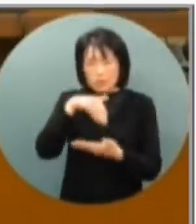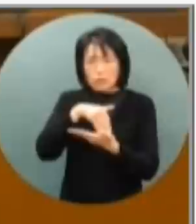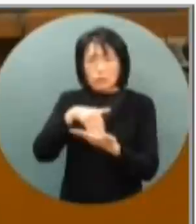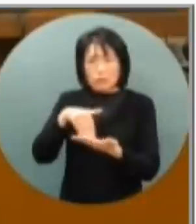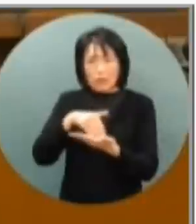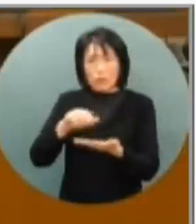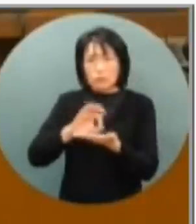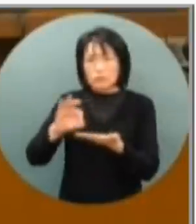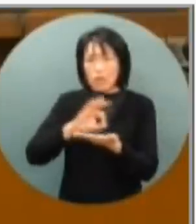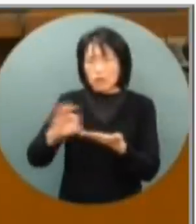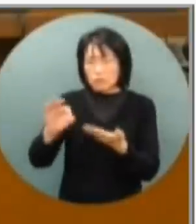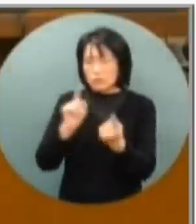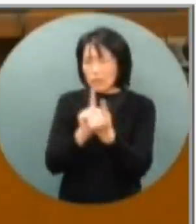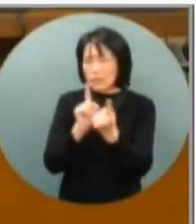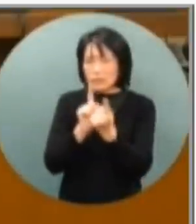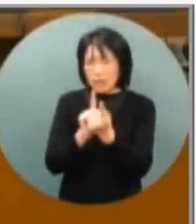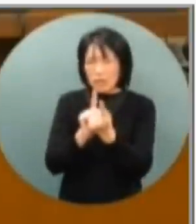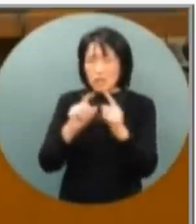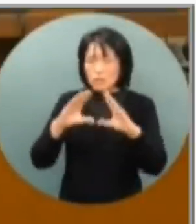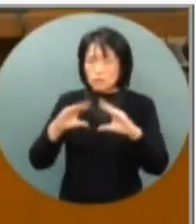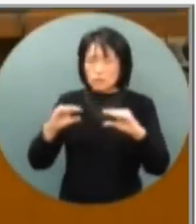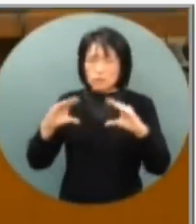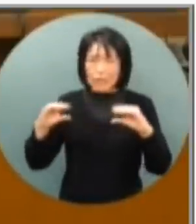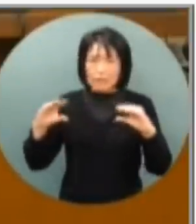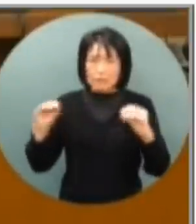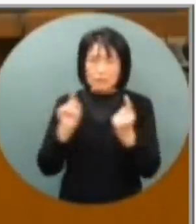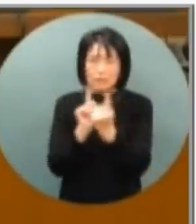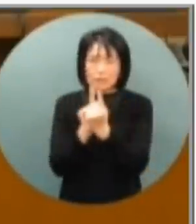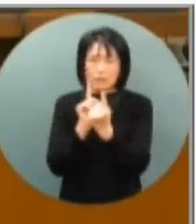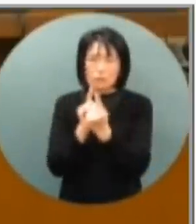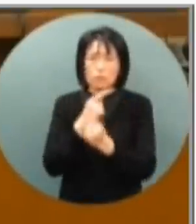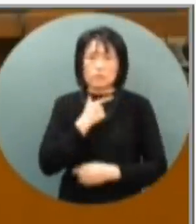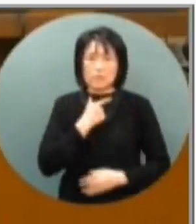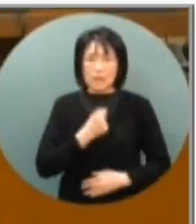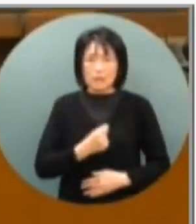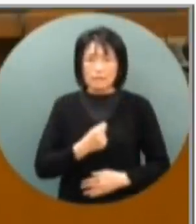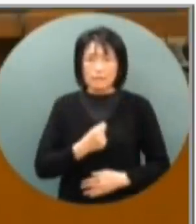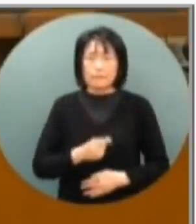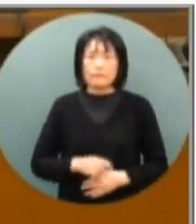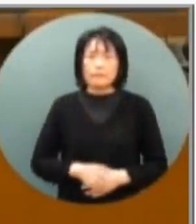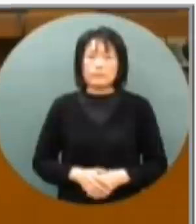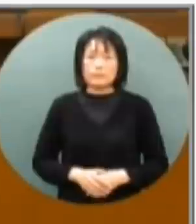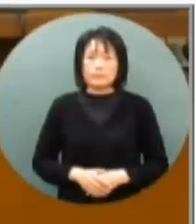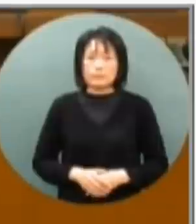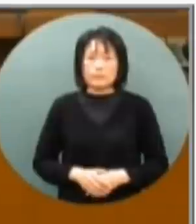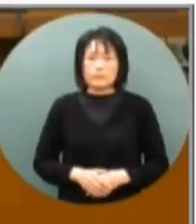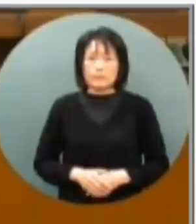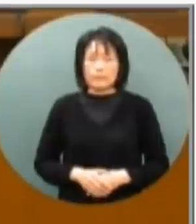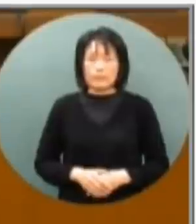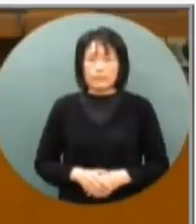行につきましては柔軟に対応させていただきたいというふうに思います。